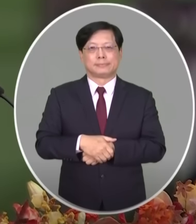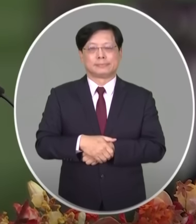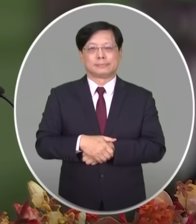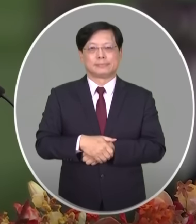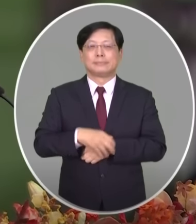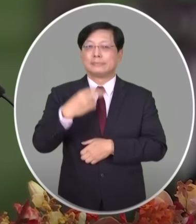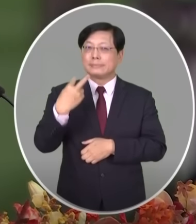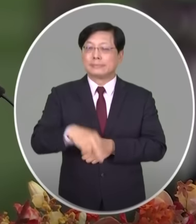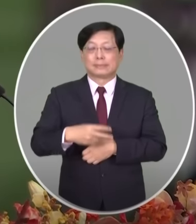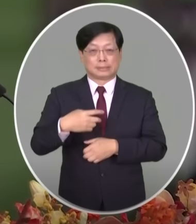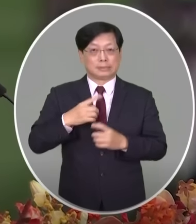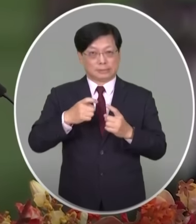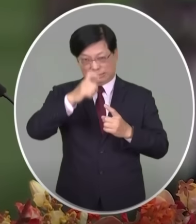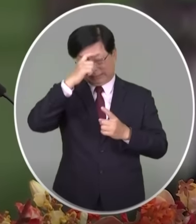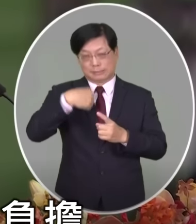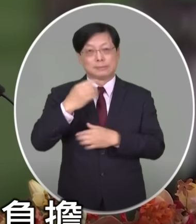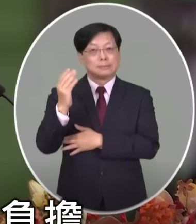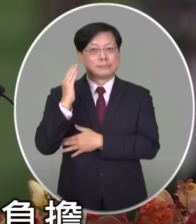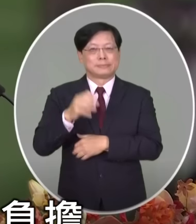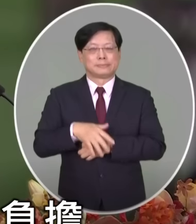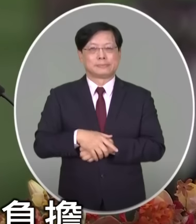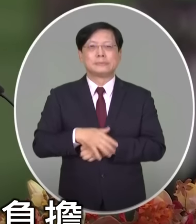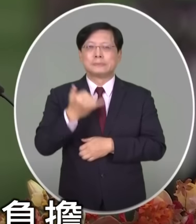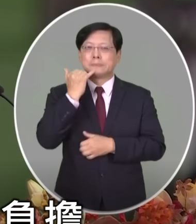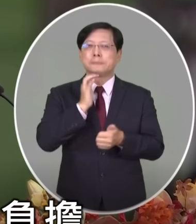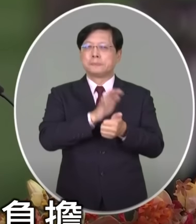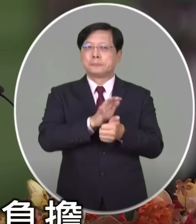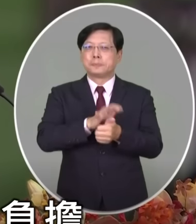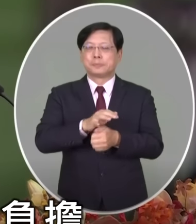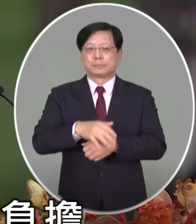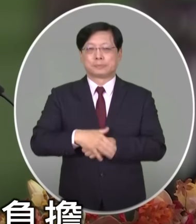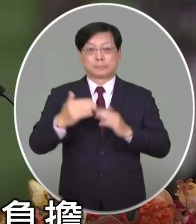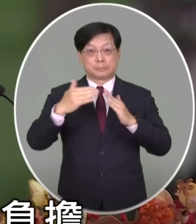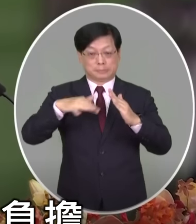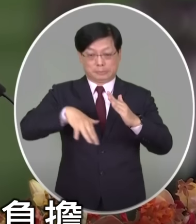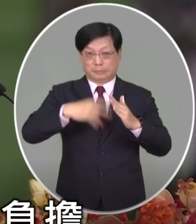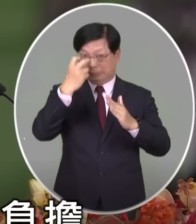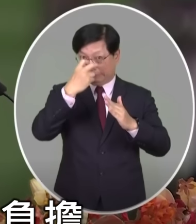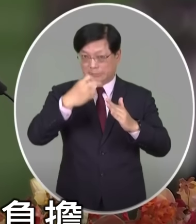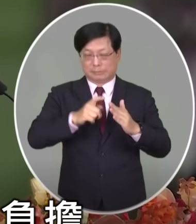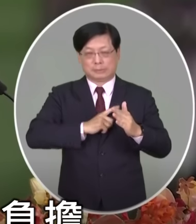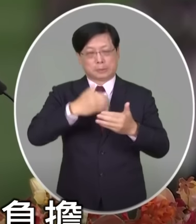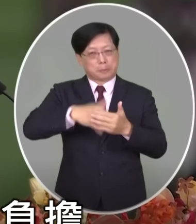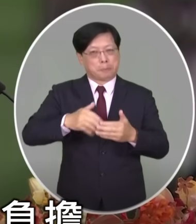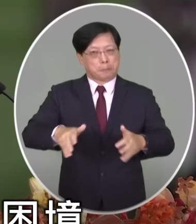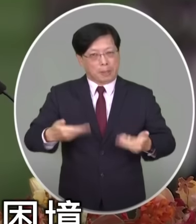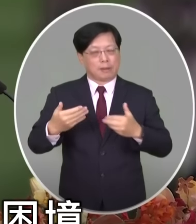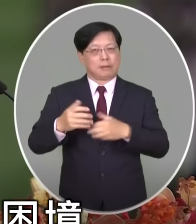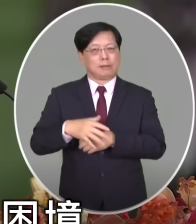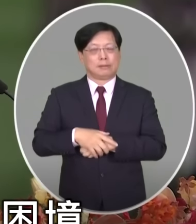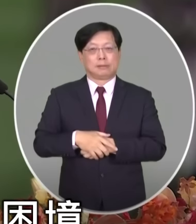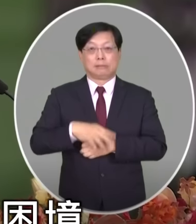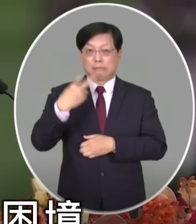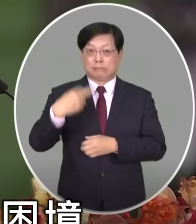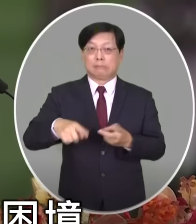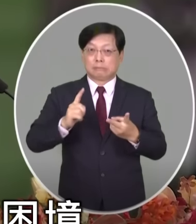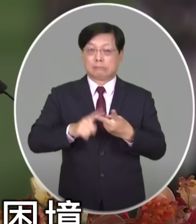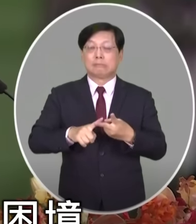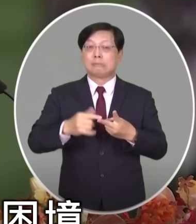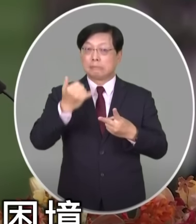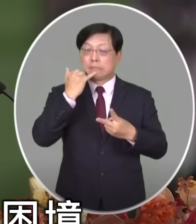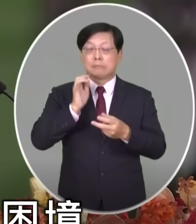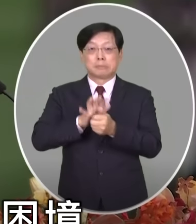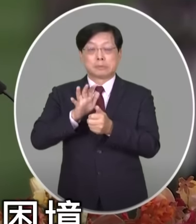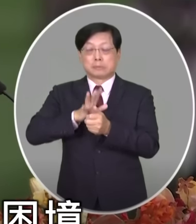大家期待政府能够帮助家庭照顾者减轻负担，以及协助产